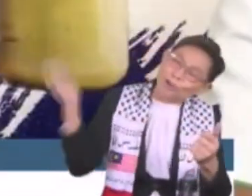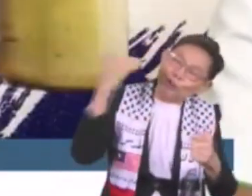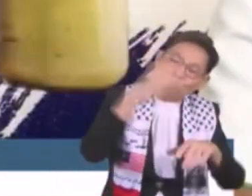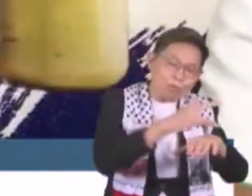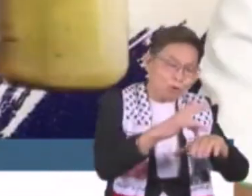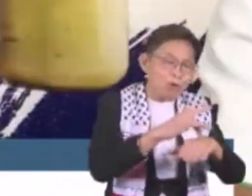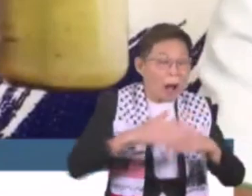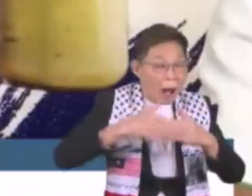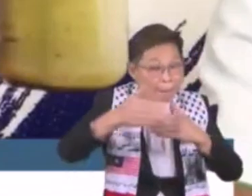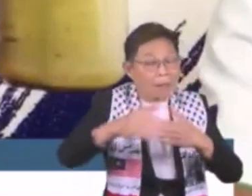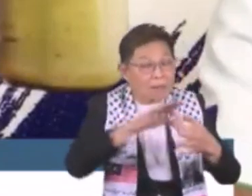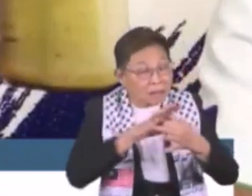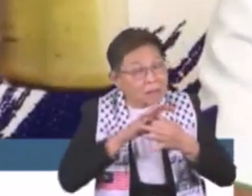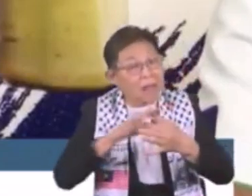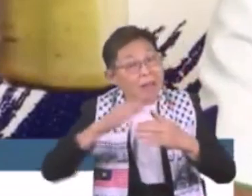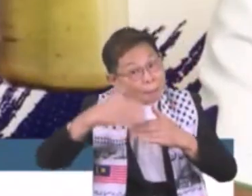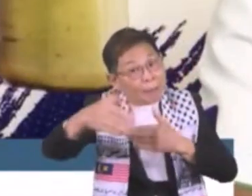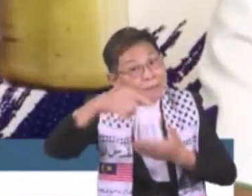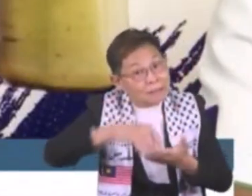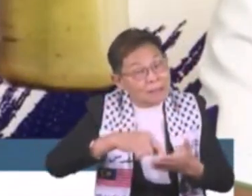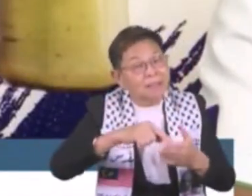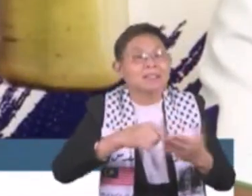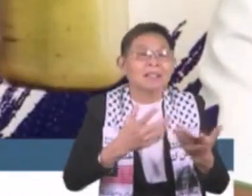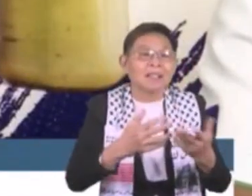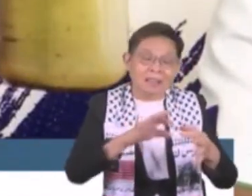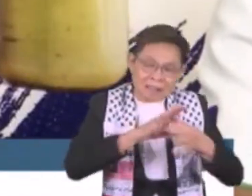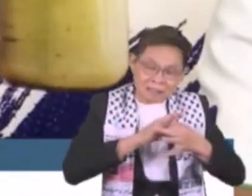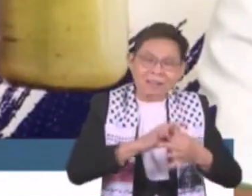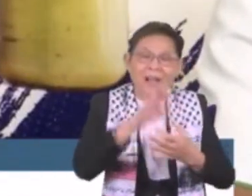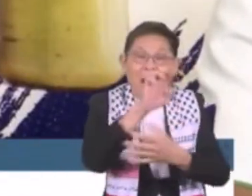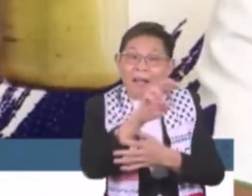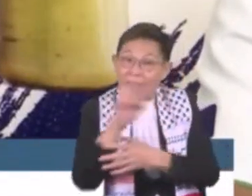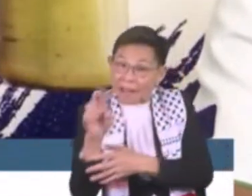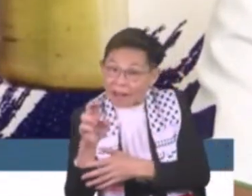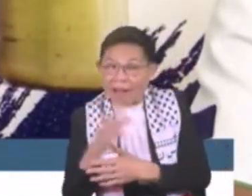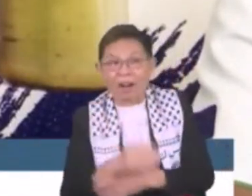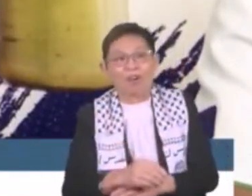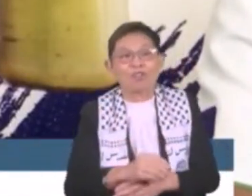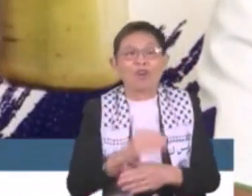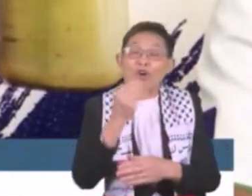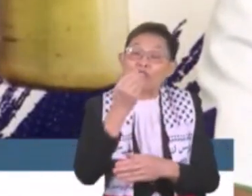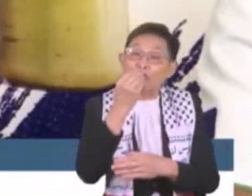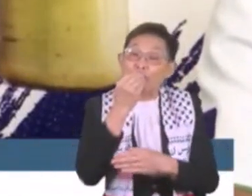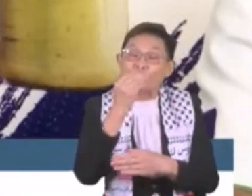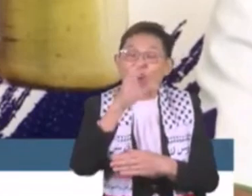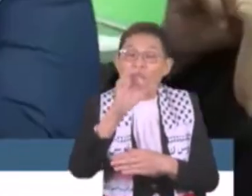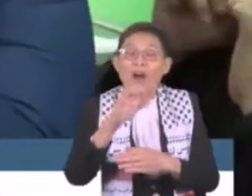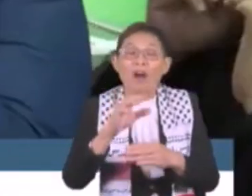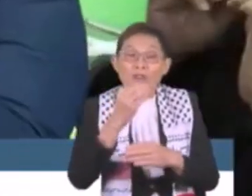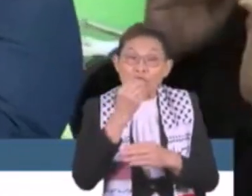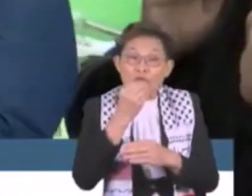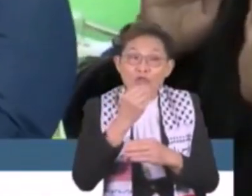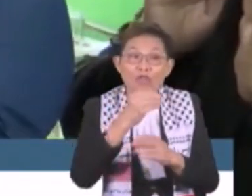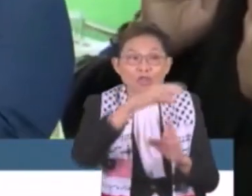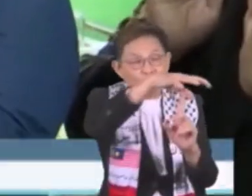juga akan kerjasama juga mungkin ke R&R mungkin dan food court dan sebagainya.